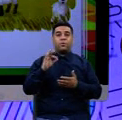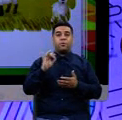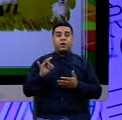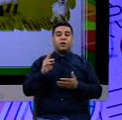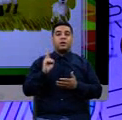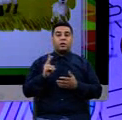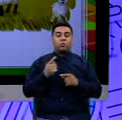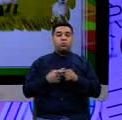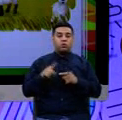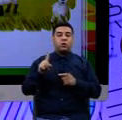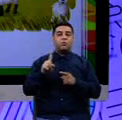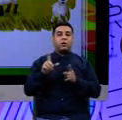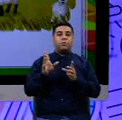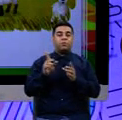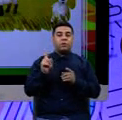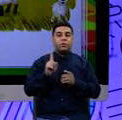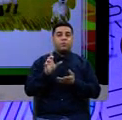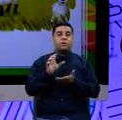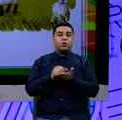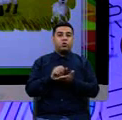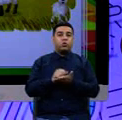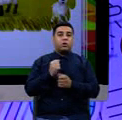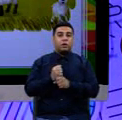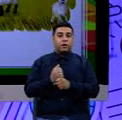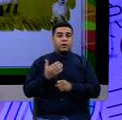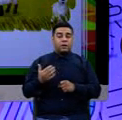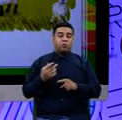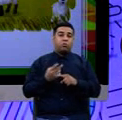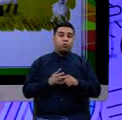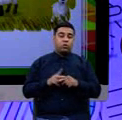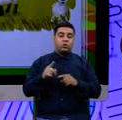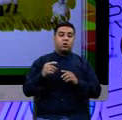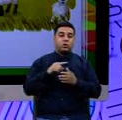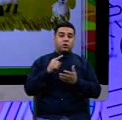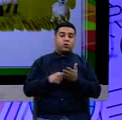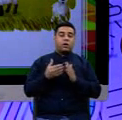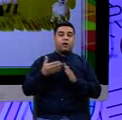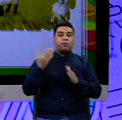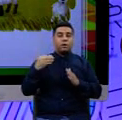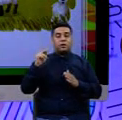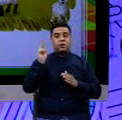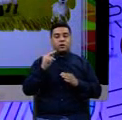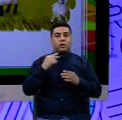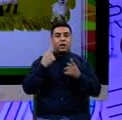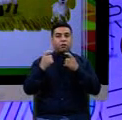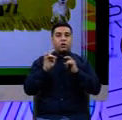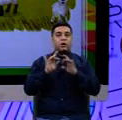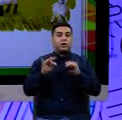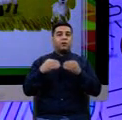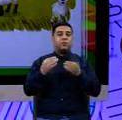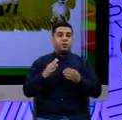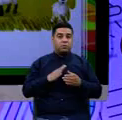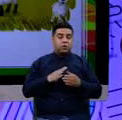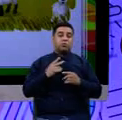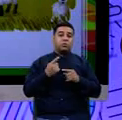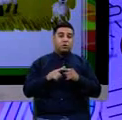U nima bilan shug'ullanadi? Men ushbu savolga avvalgi darslarimizda ma'lumot berib o'tgan edim.